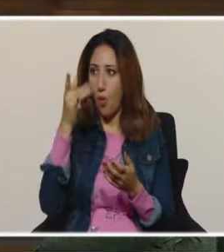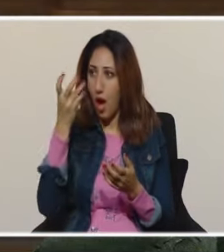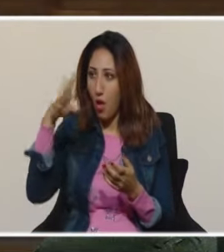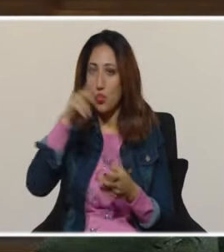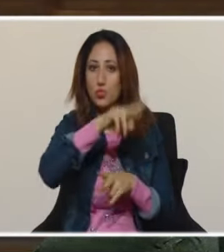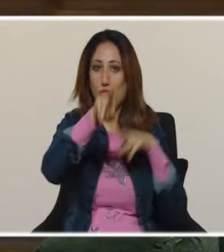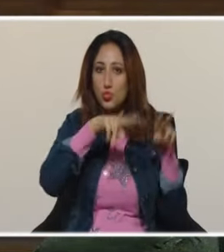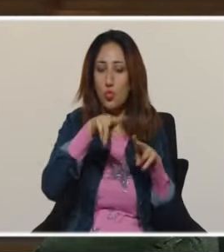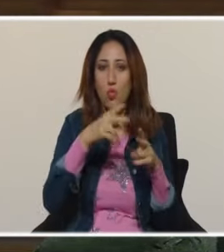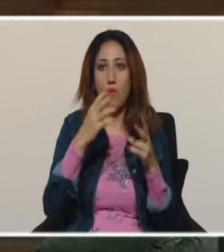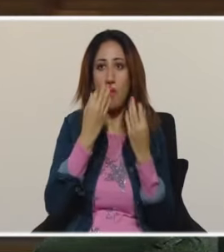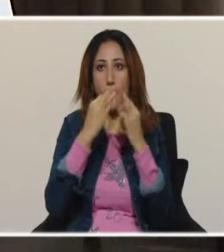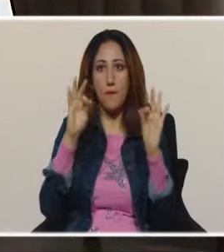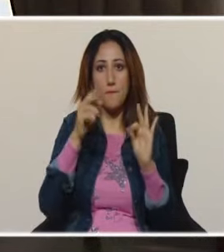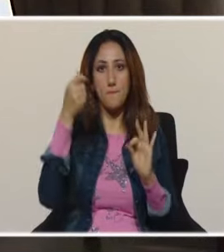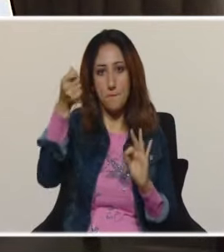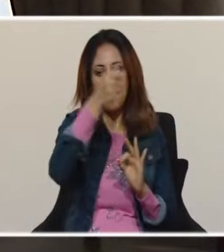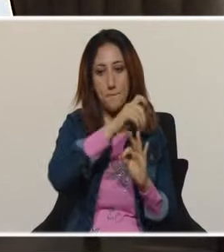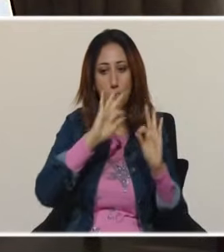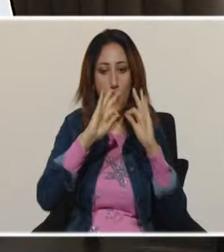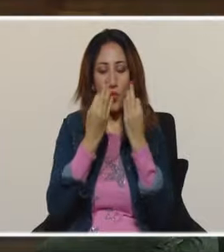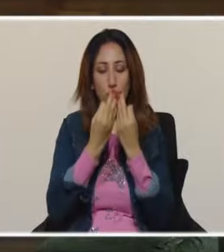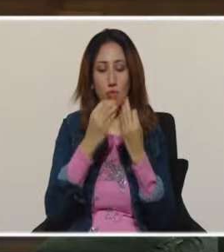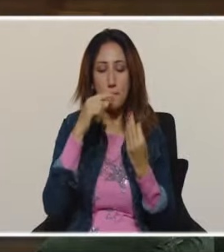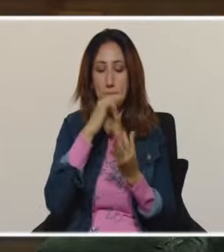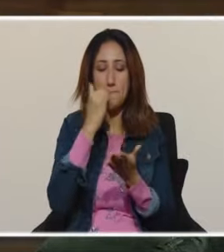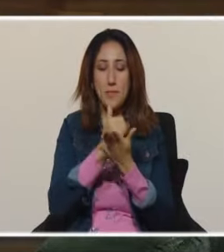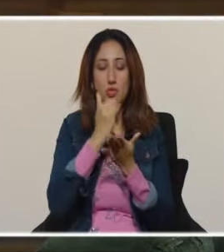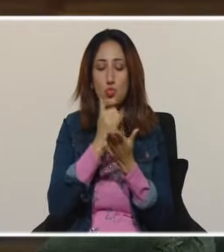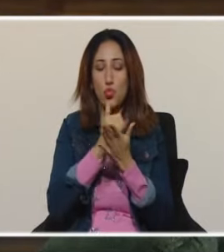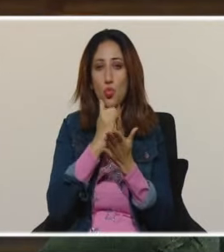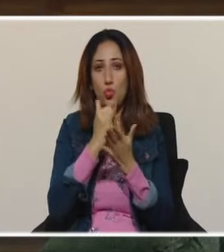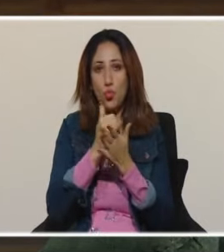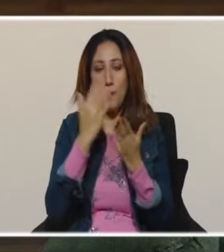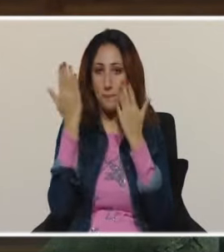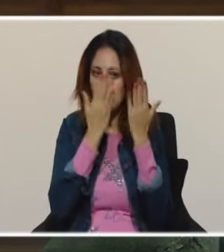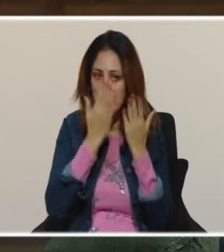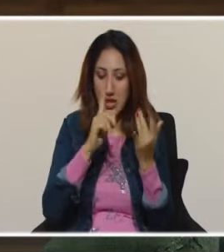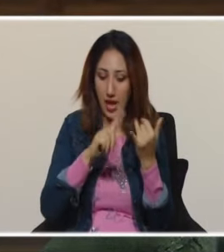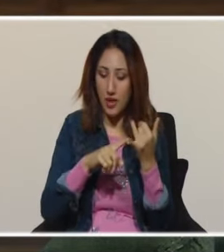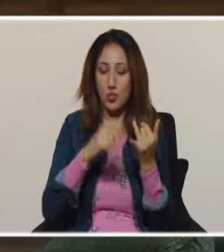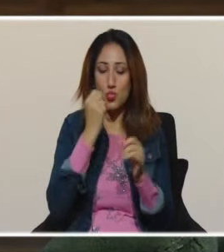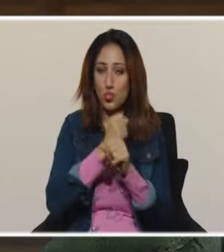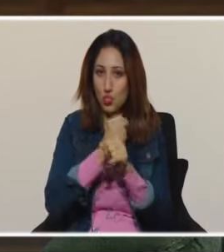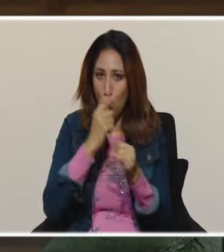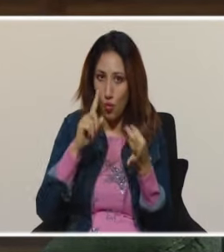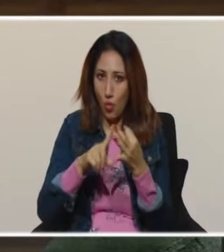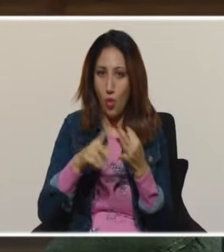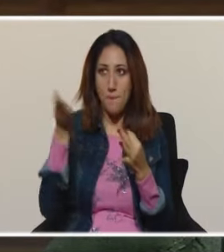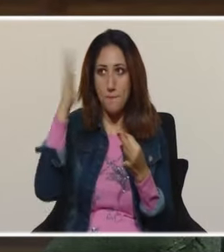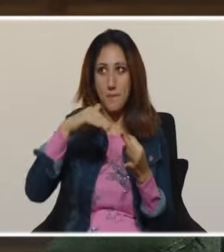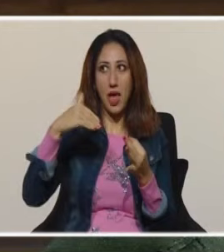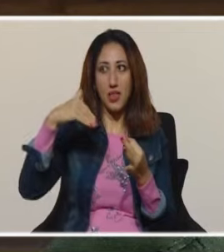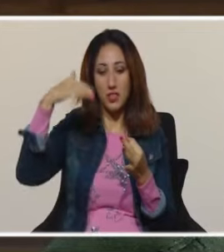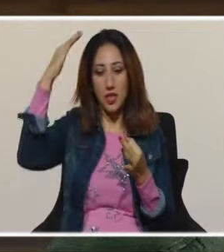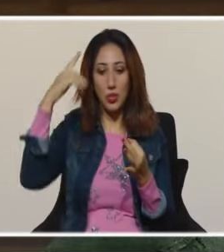المسؤولة عن توفير نفقات الأسرة، هي المسؤولة عن إنها تذاكر عشان تطلع دكتورة.